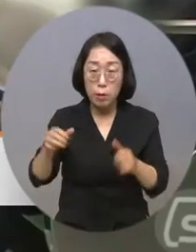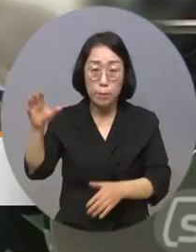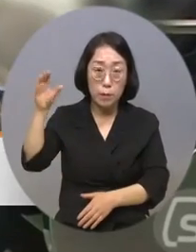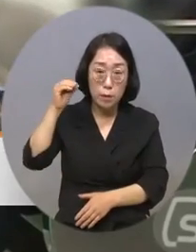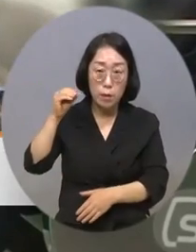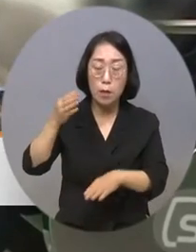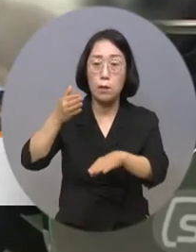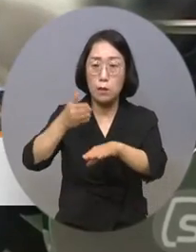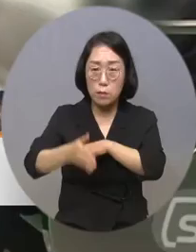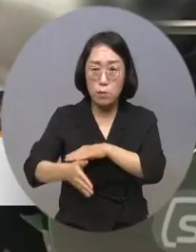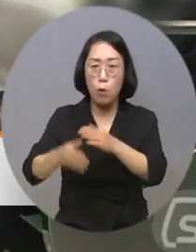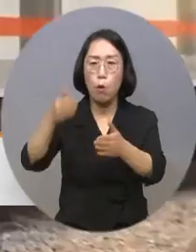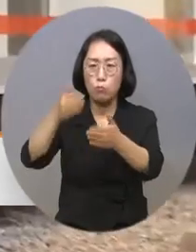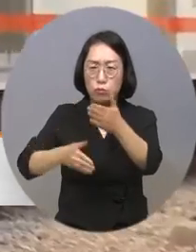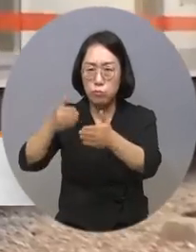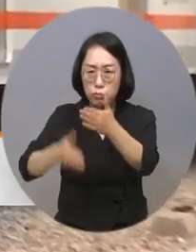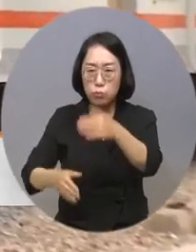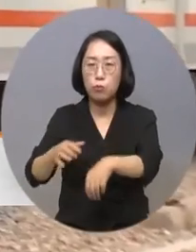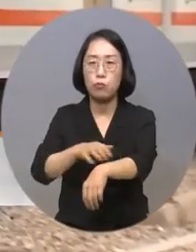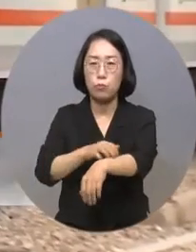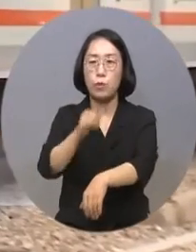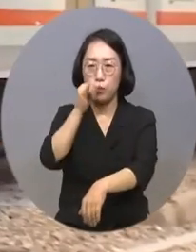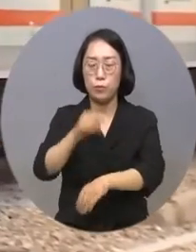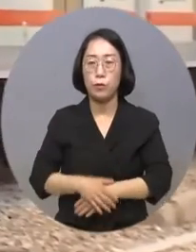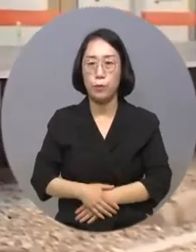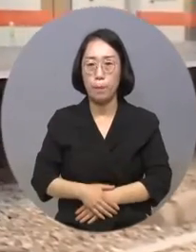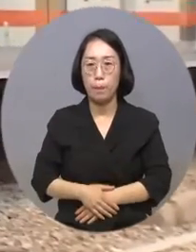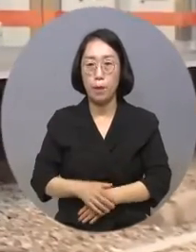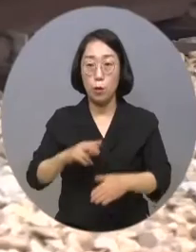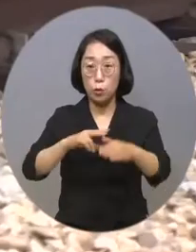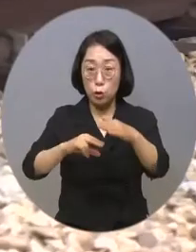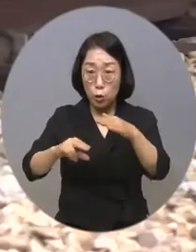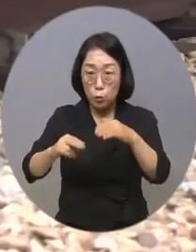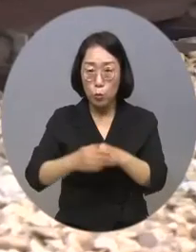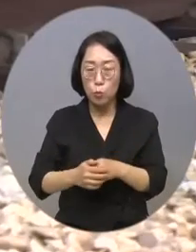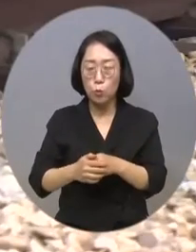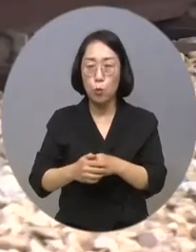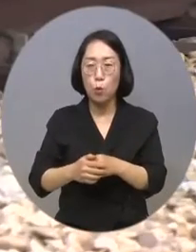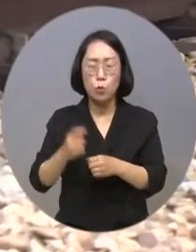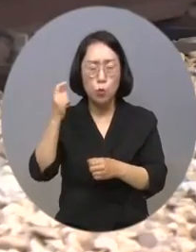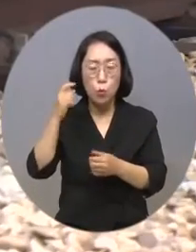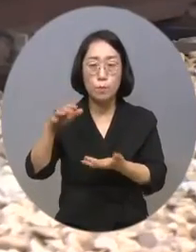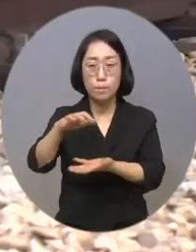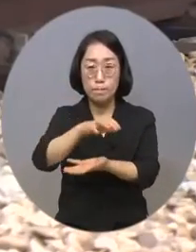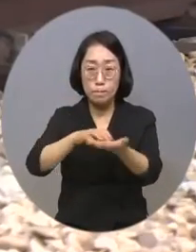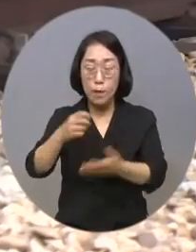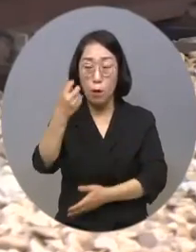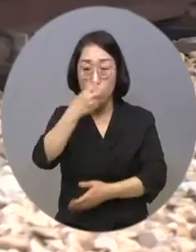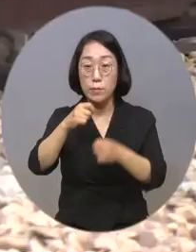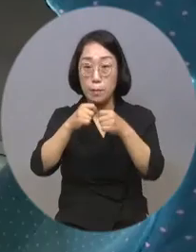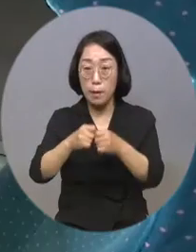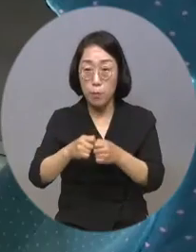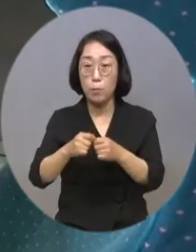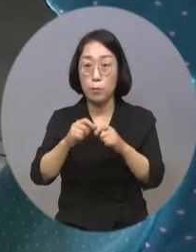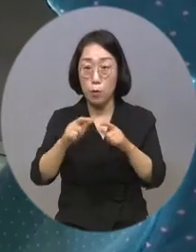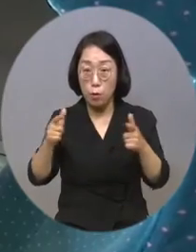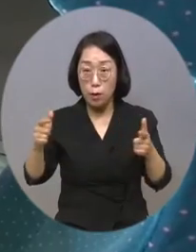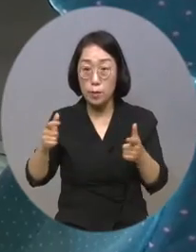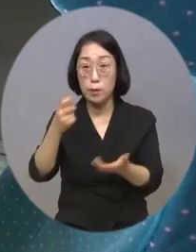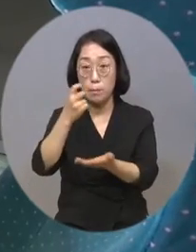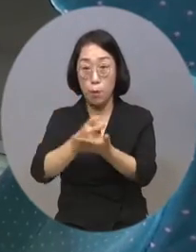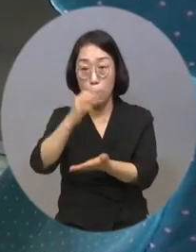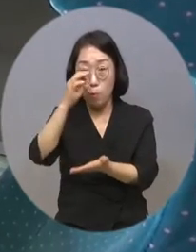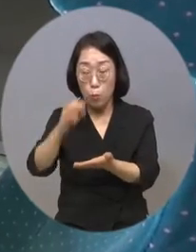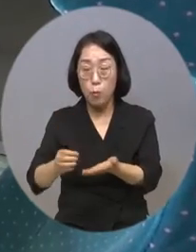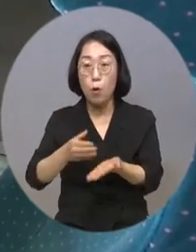내리지 못하는 불편함이 있습니다. 철도 차량의 소음 권고 기준 및 검사 방법 등에 관한 규정에서는